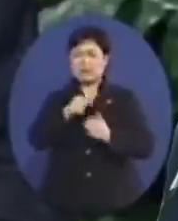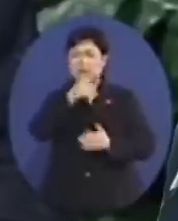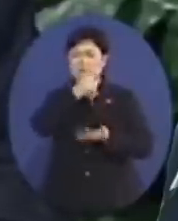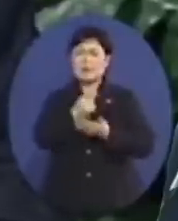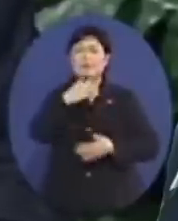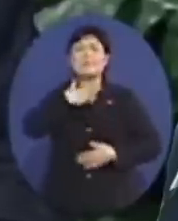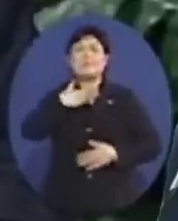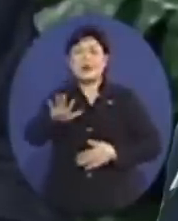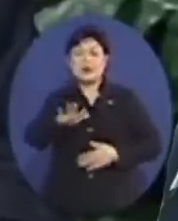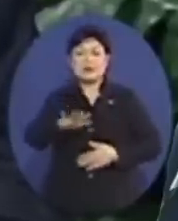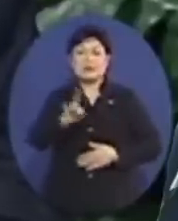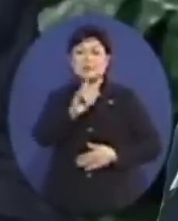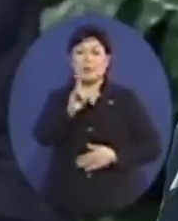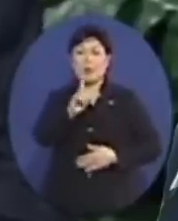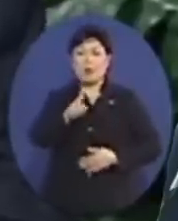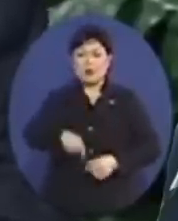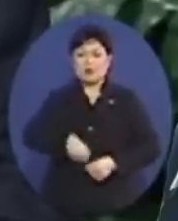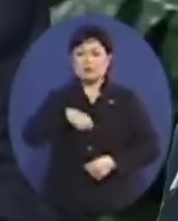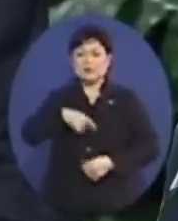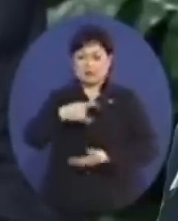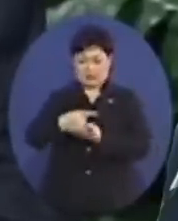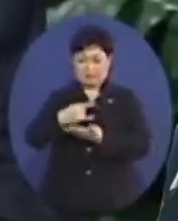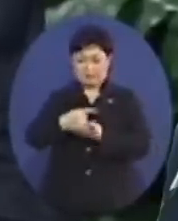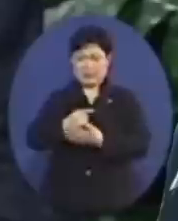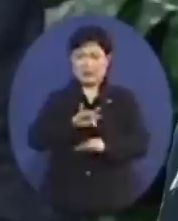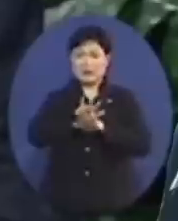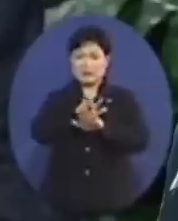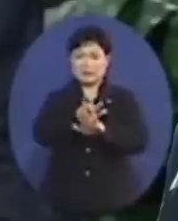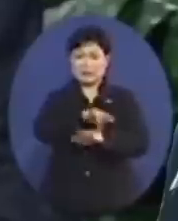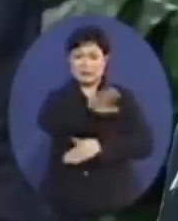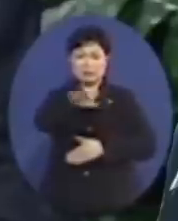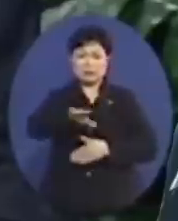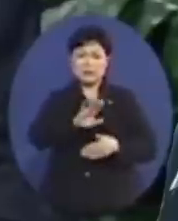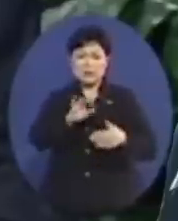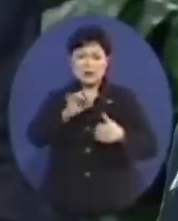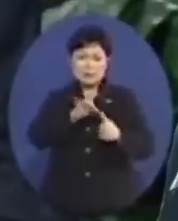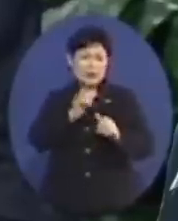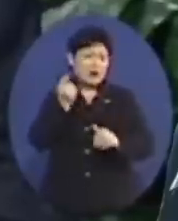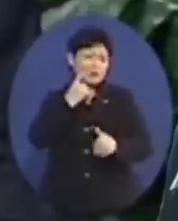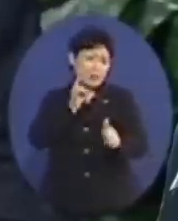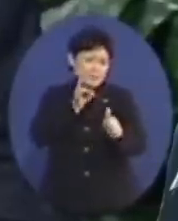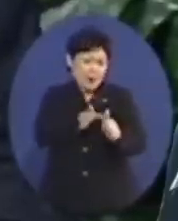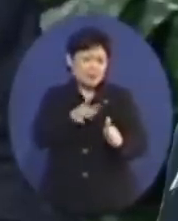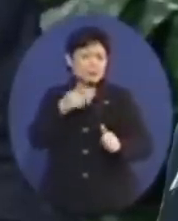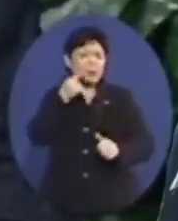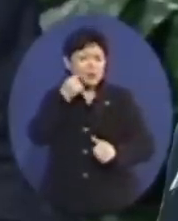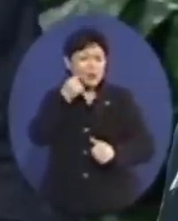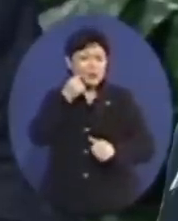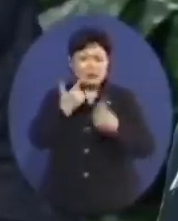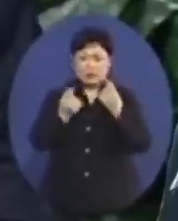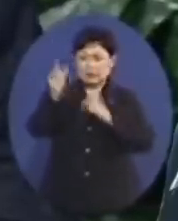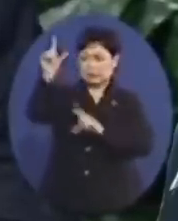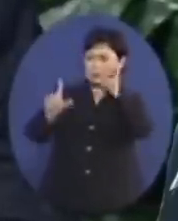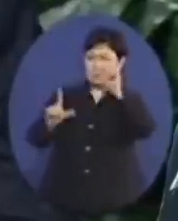상태가 의미다. 사탄이 우리를 잠수할 수 없는 그러한 상태가